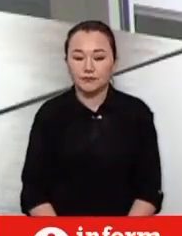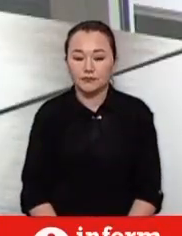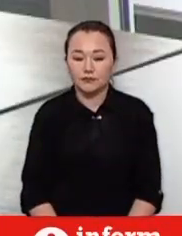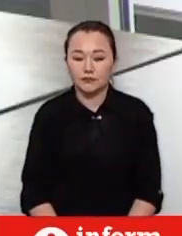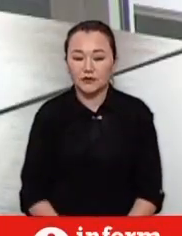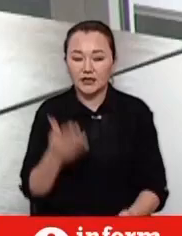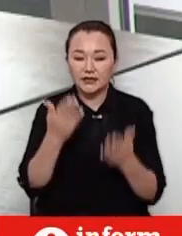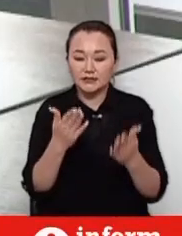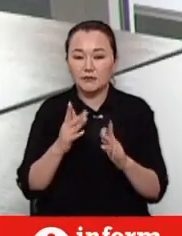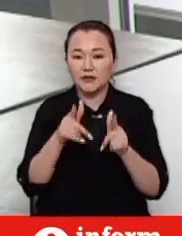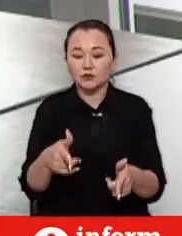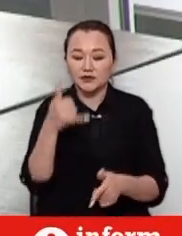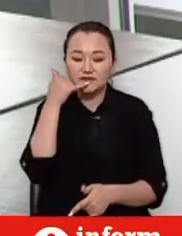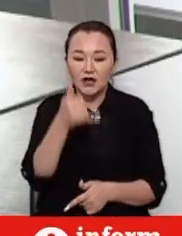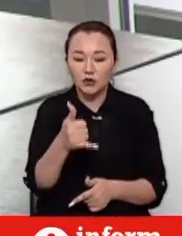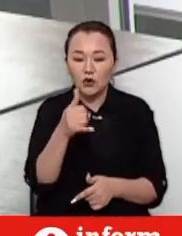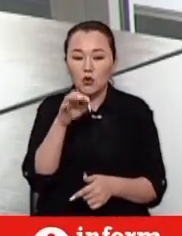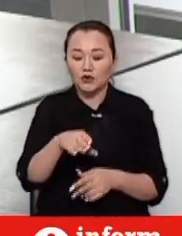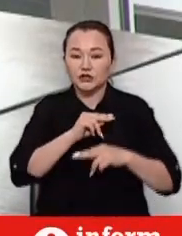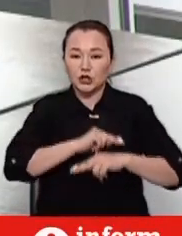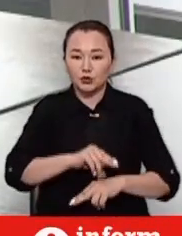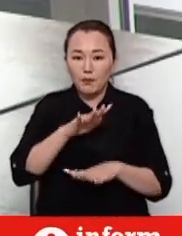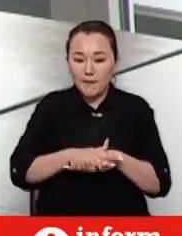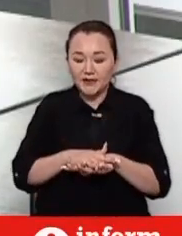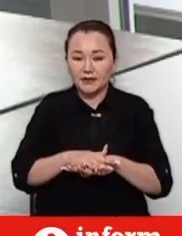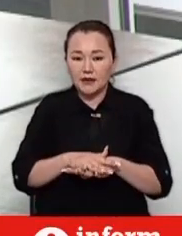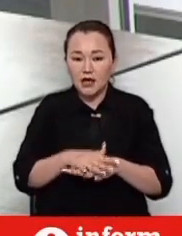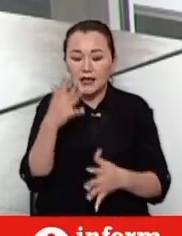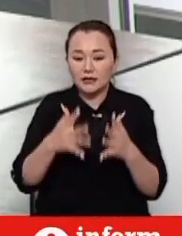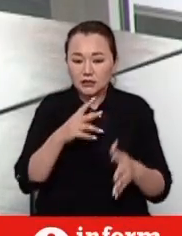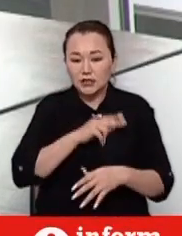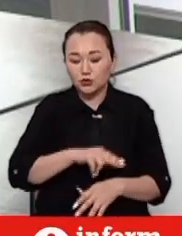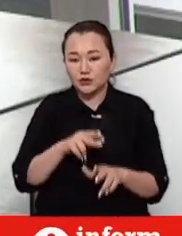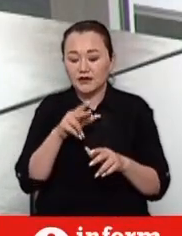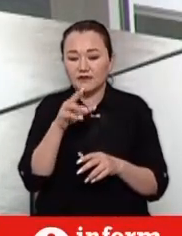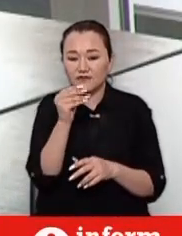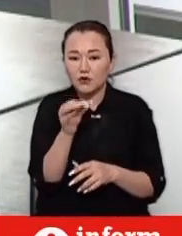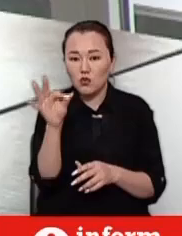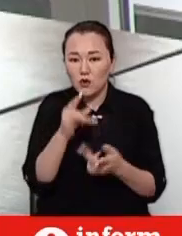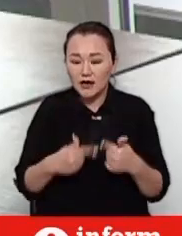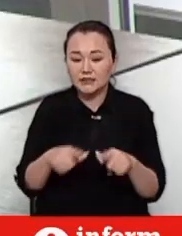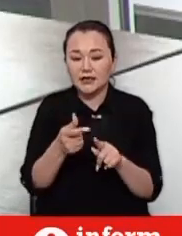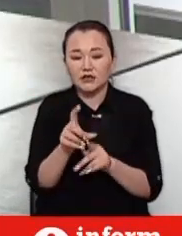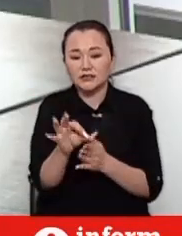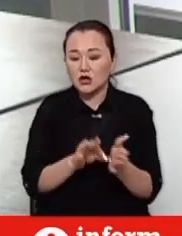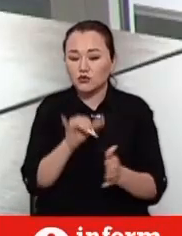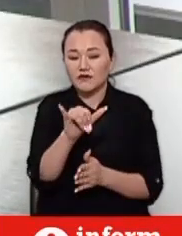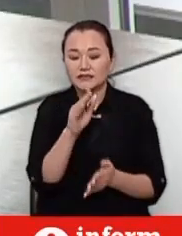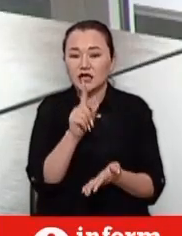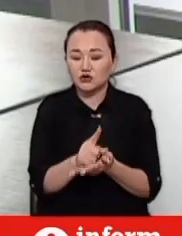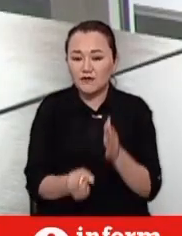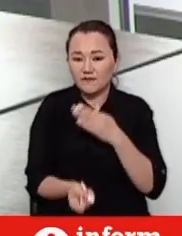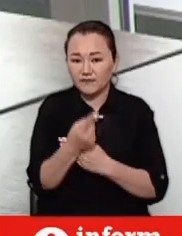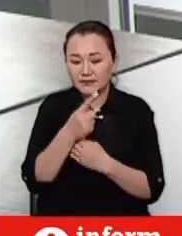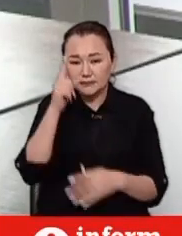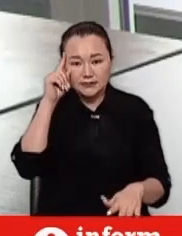Если к вам поступил звонок от сотрудника банка или от сотрудника финансового учреждения, это сразу у вас должно вызвать